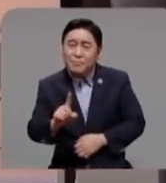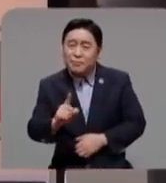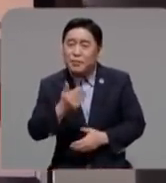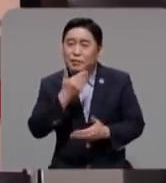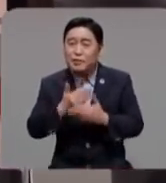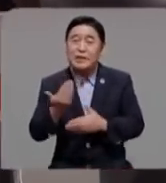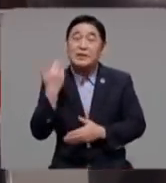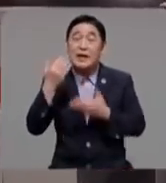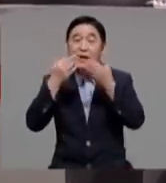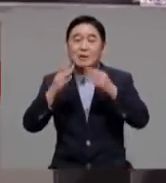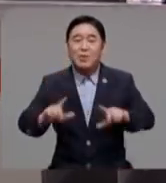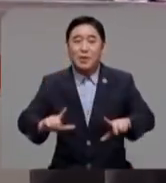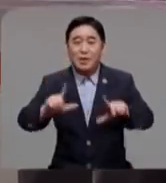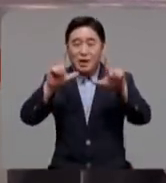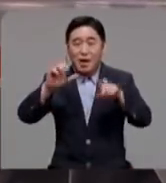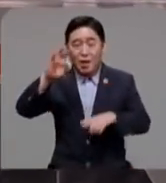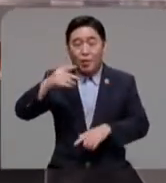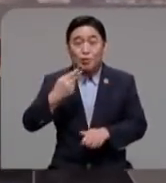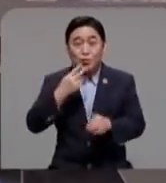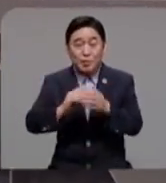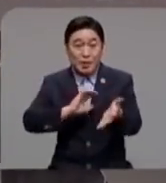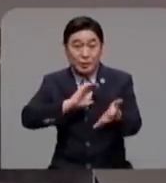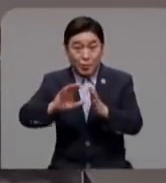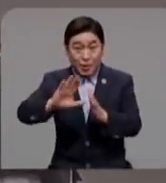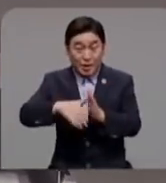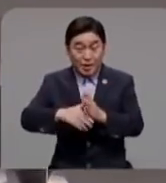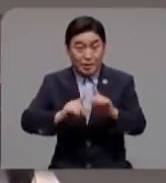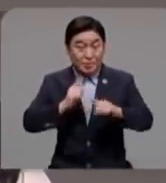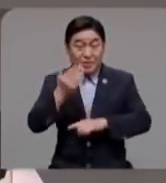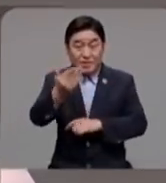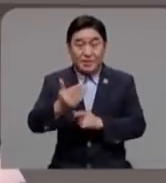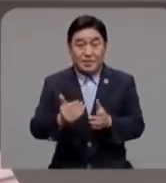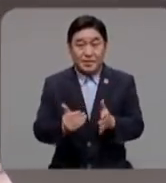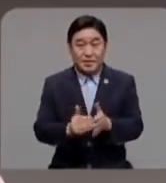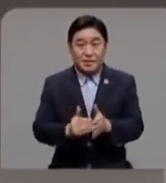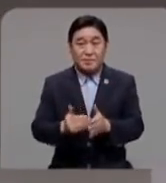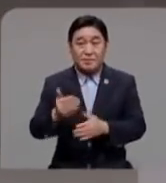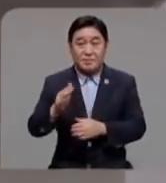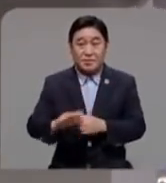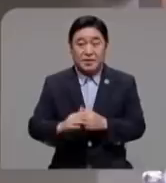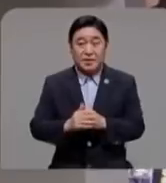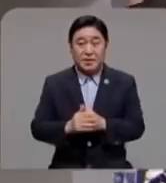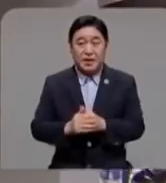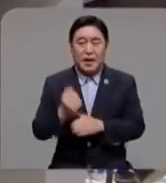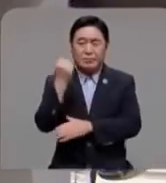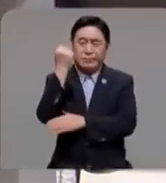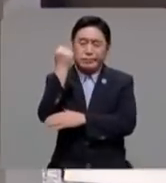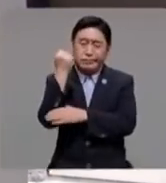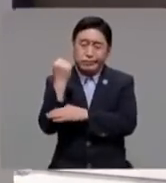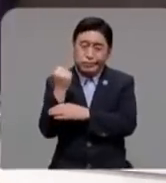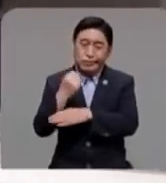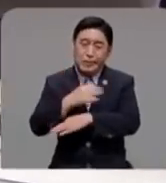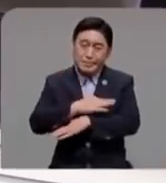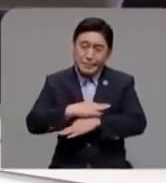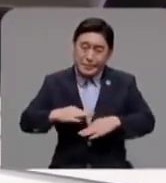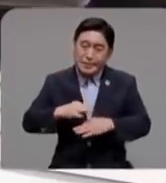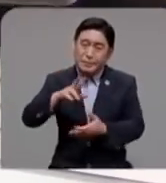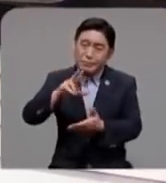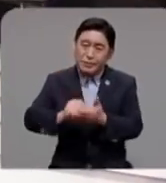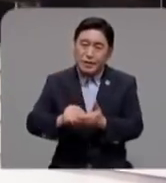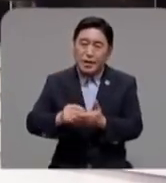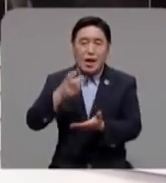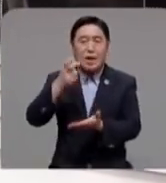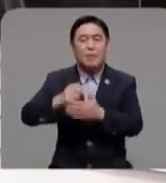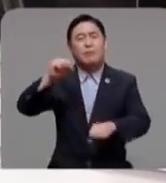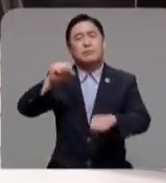제가 지난 금요일 날 우리 원 후보님하고 토론할 때도 얘기를 했습니다만은 이 부패 문제라고 하는 게 단순히